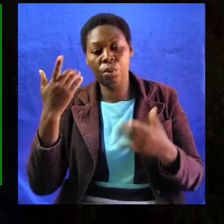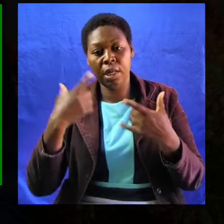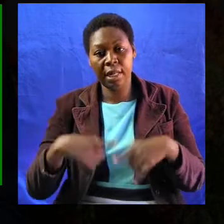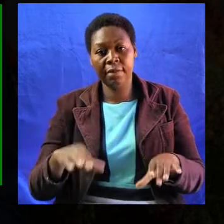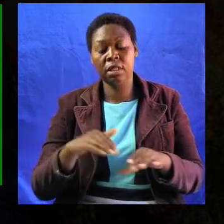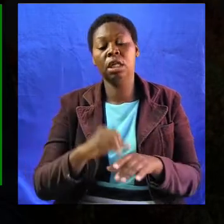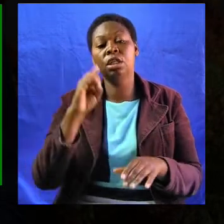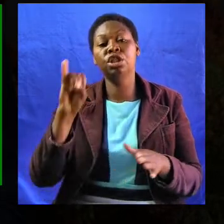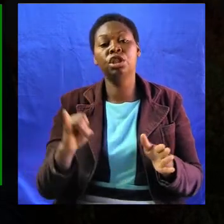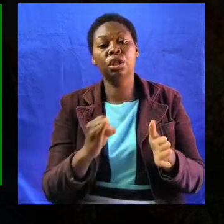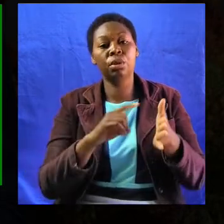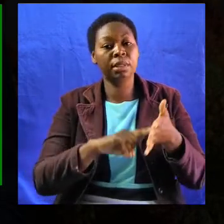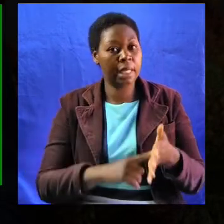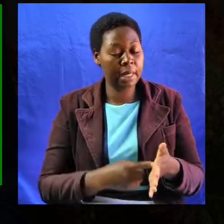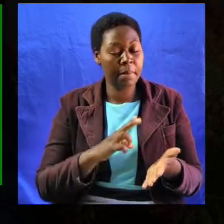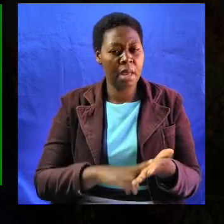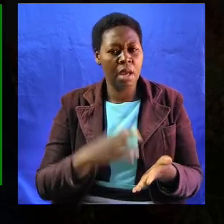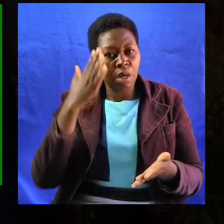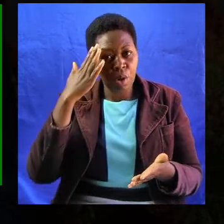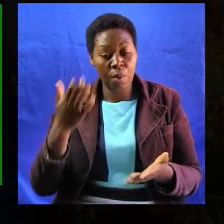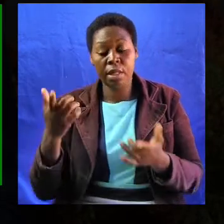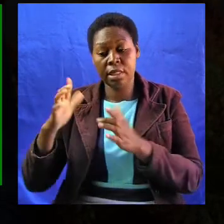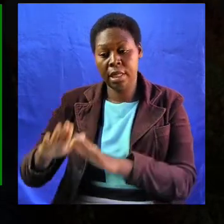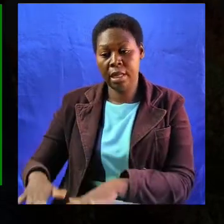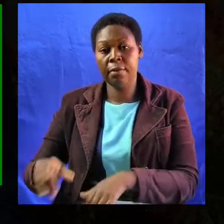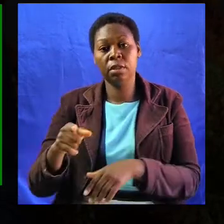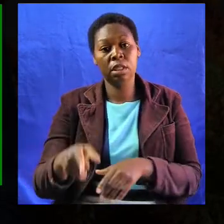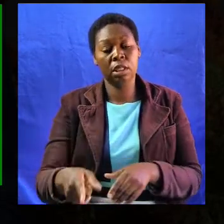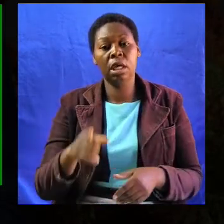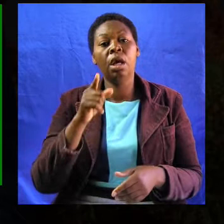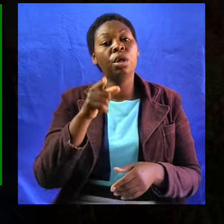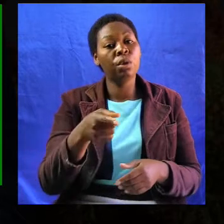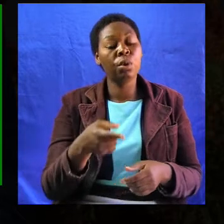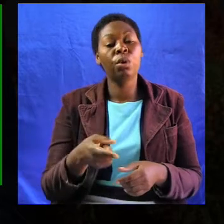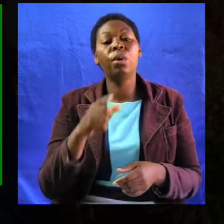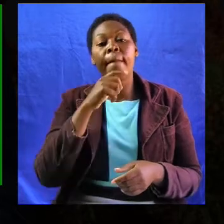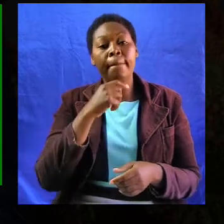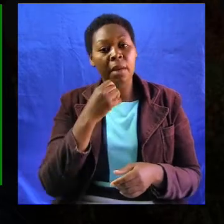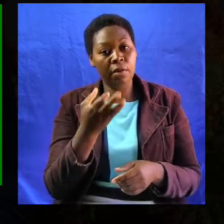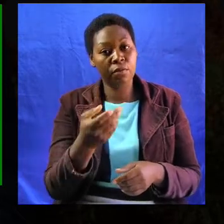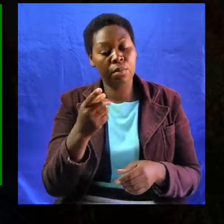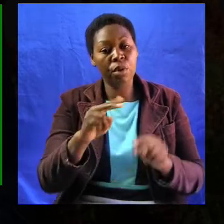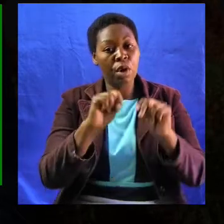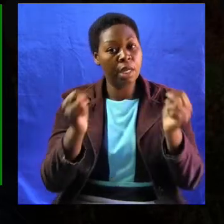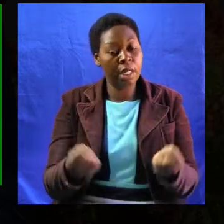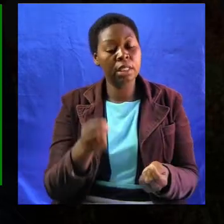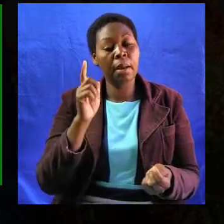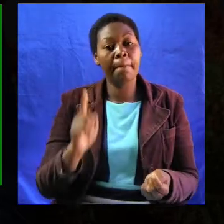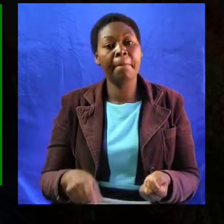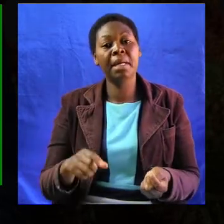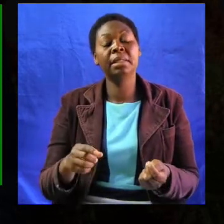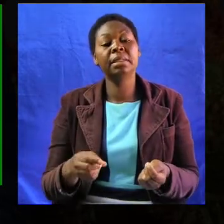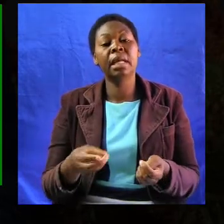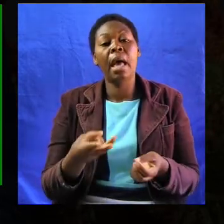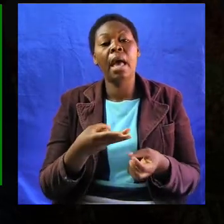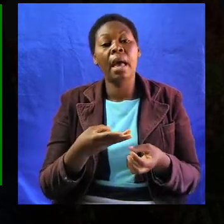naani wakasara papi napapi paanogara, varume vekwake ngavamubatsire nesirivheri nendarama